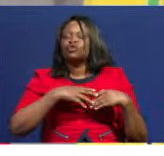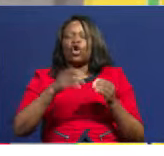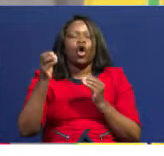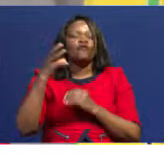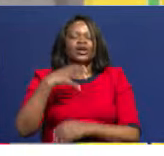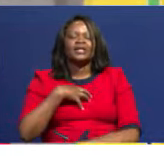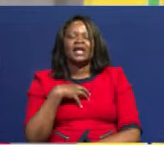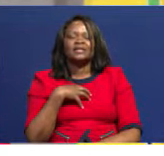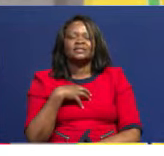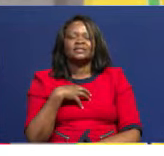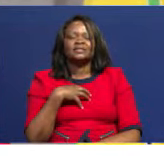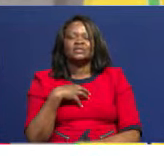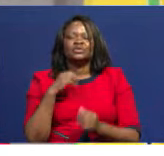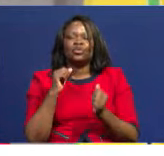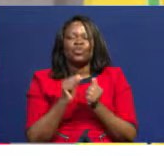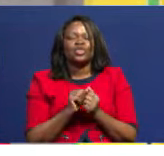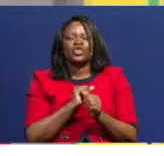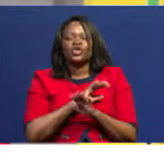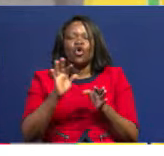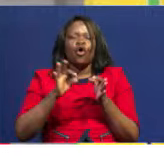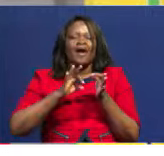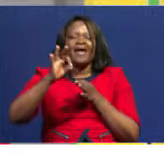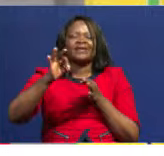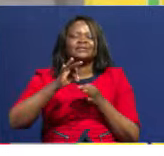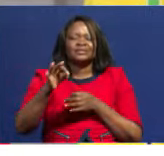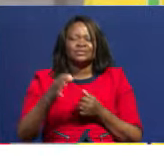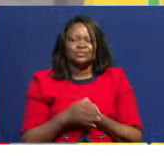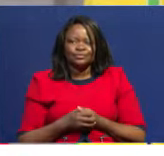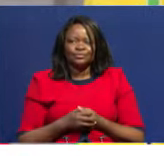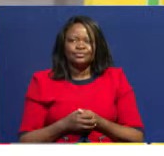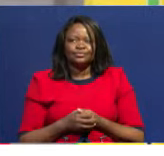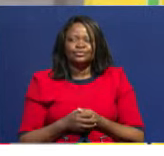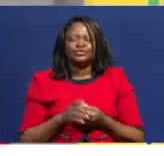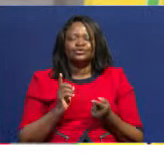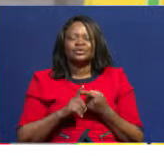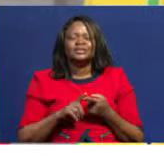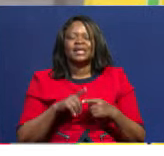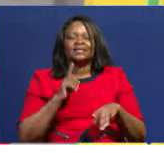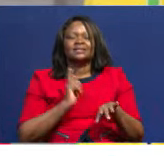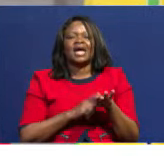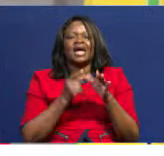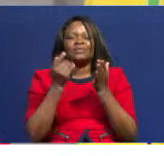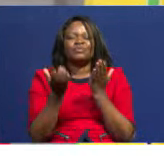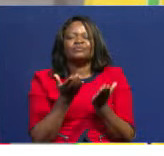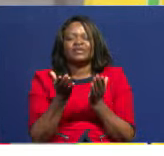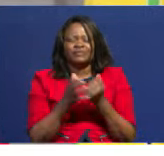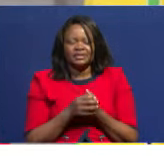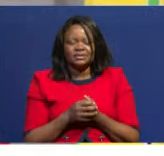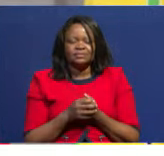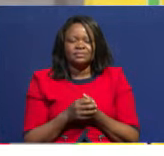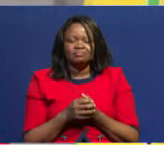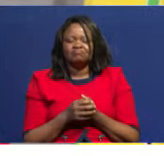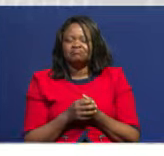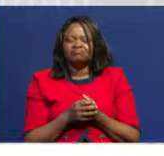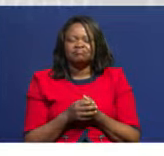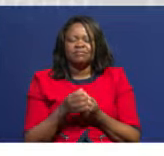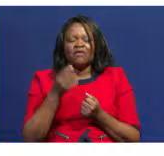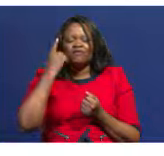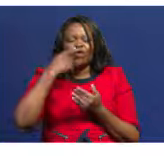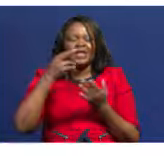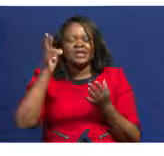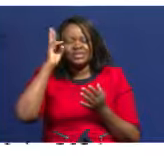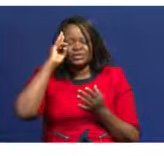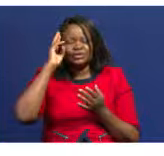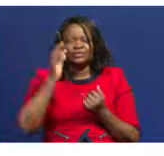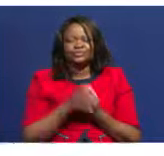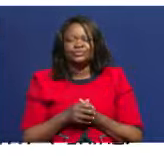retirement with no extensions to their tenure of service whatsoever.